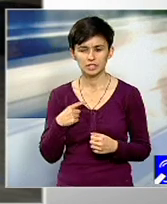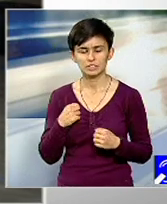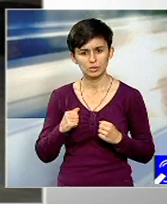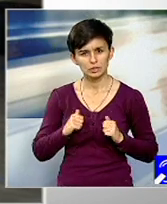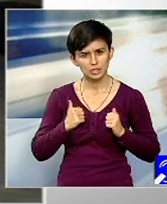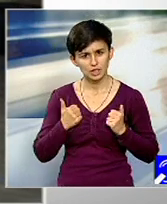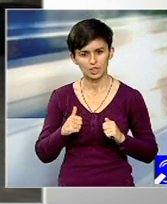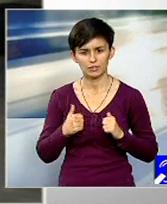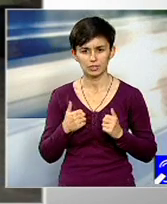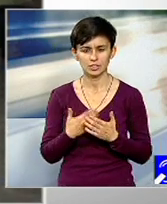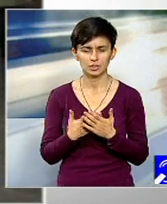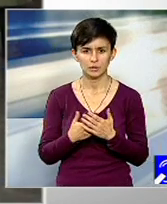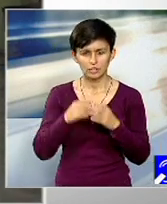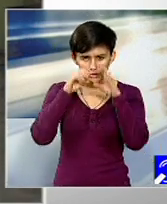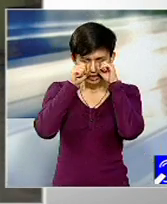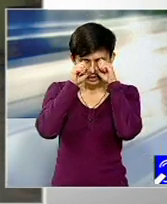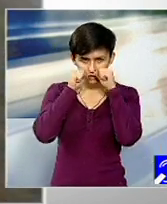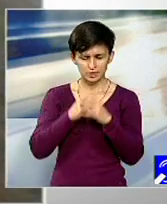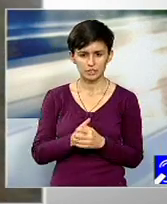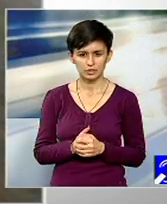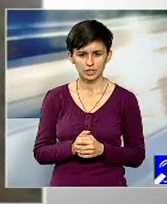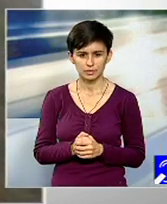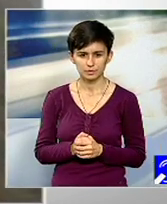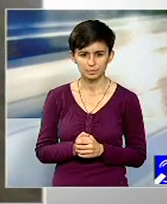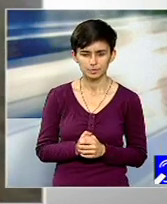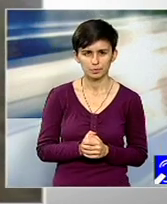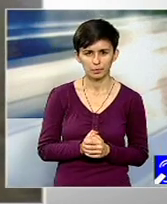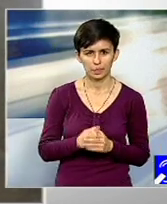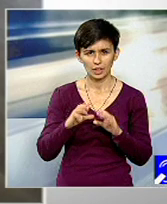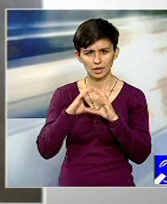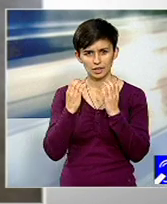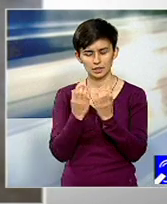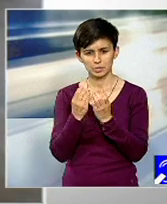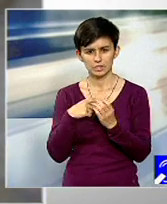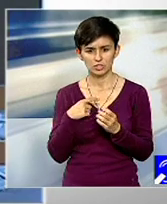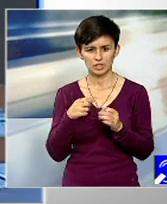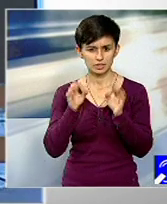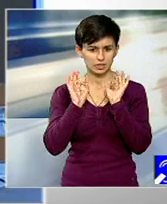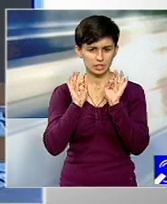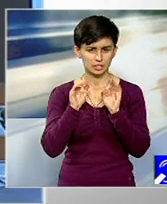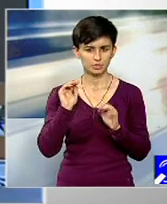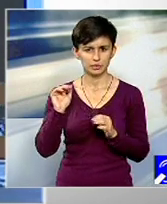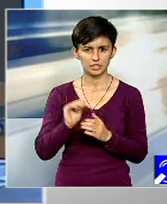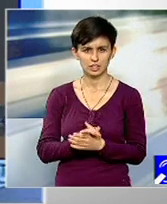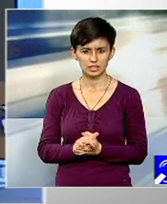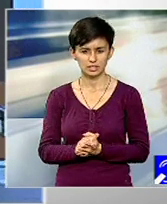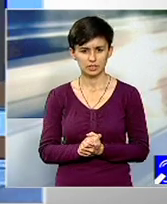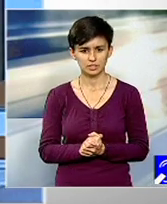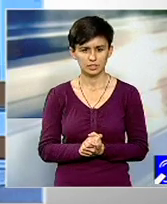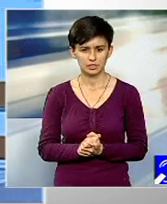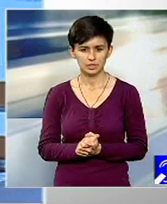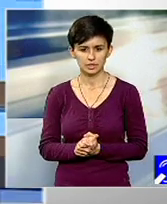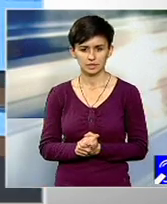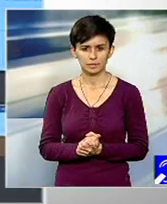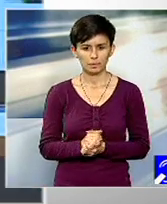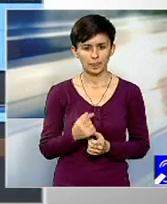îmi face impresia că și mingea, o să rog pe Robert să ne spună, mingea e specială, nu-i așa? E o minge cu clopoțe. Și